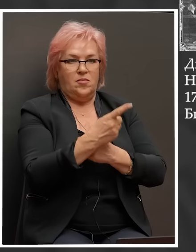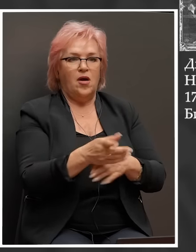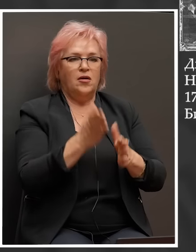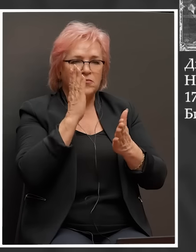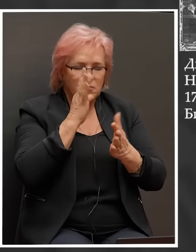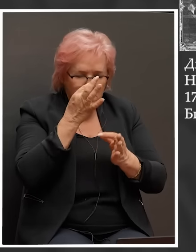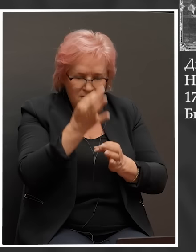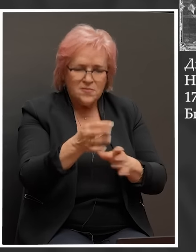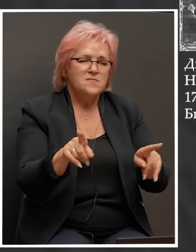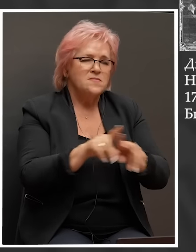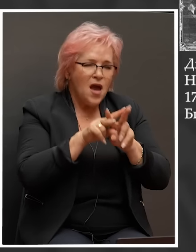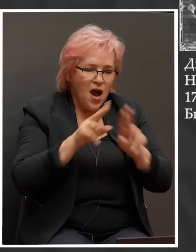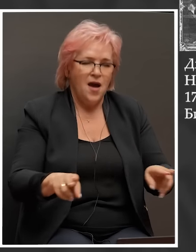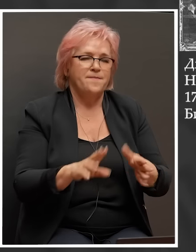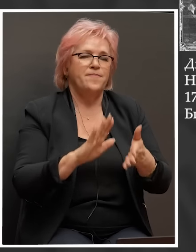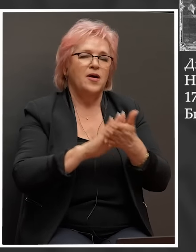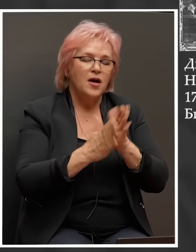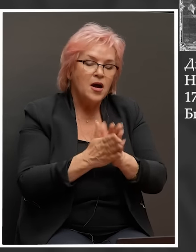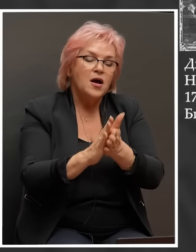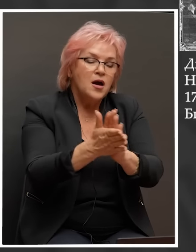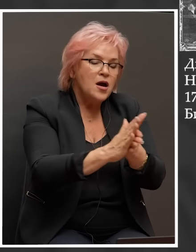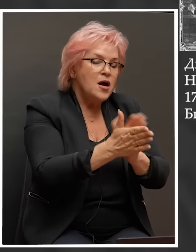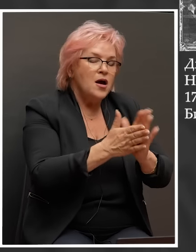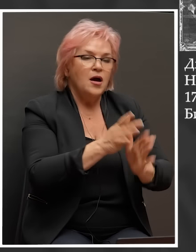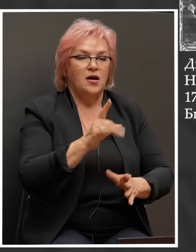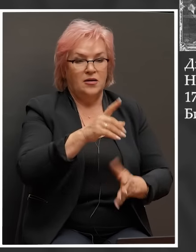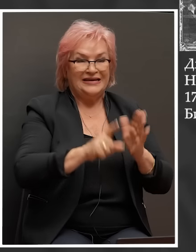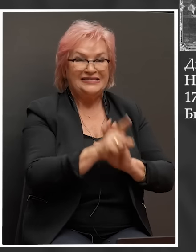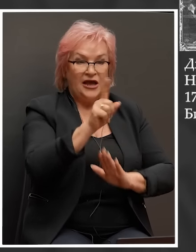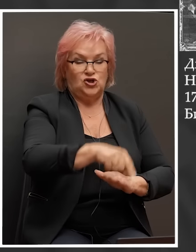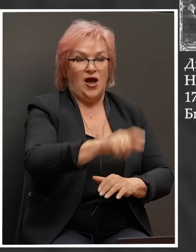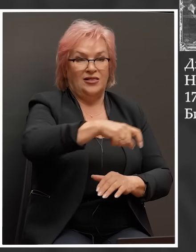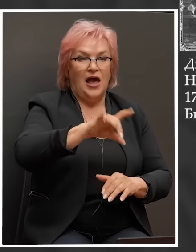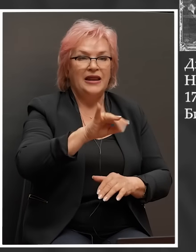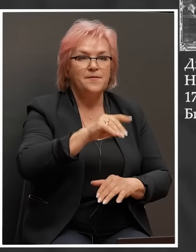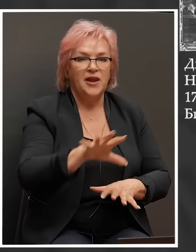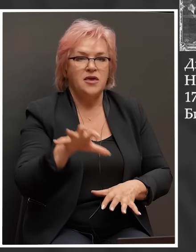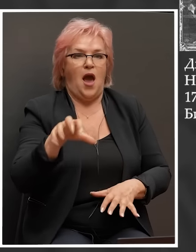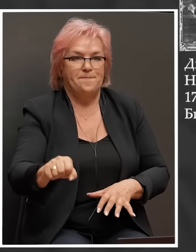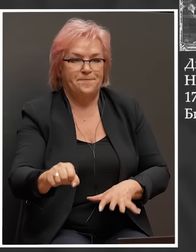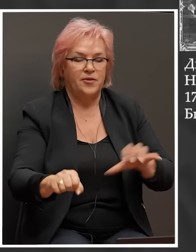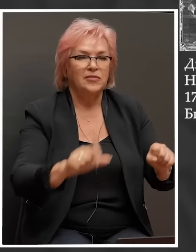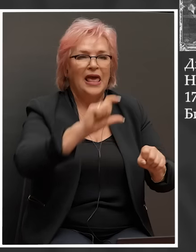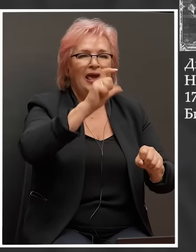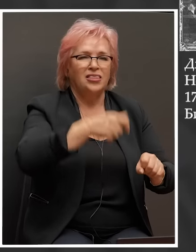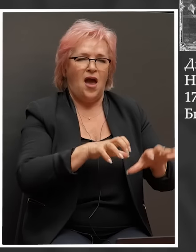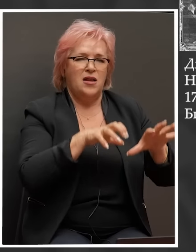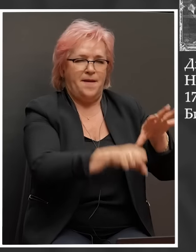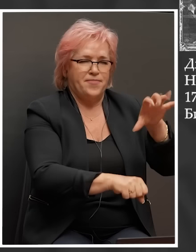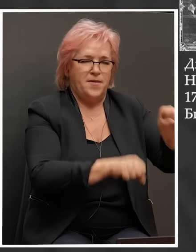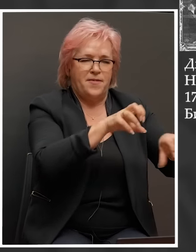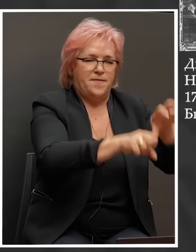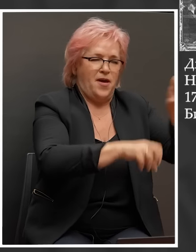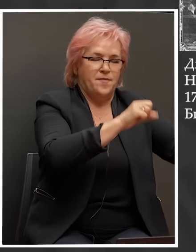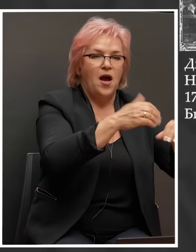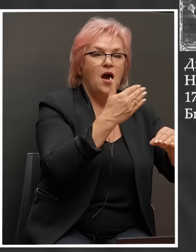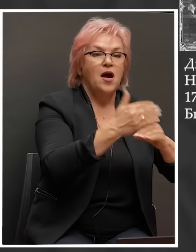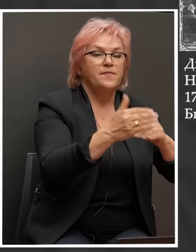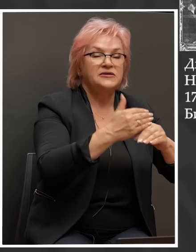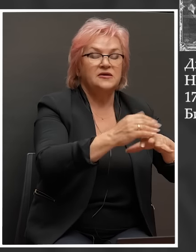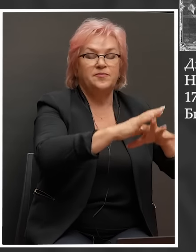ровно точно так же, с заключением бесконечных союзов, римляне сначала занимают всю Италию, а постепенно